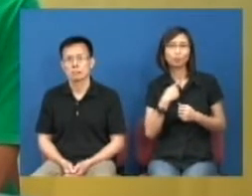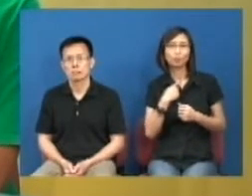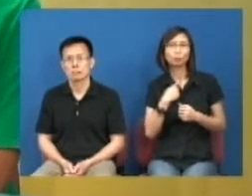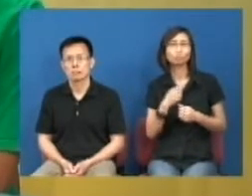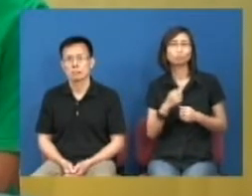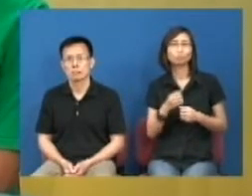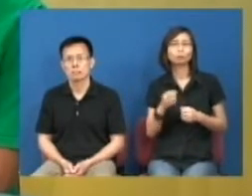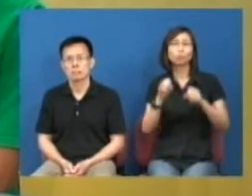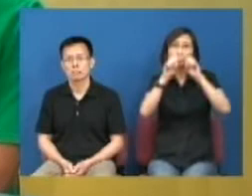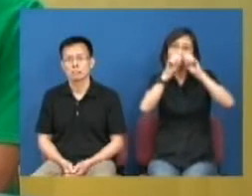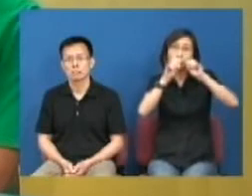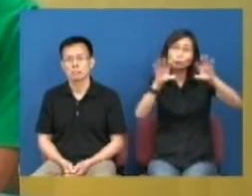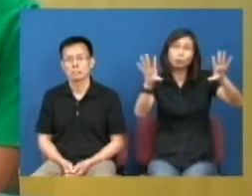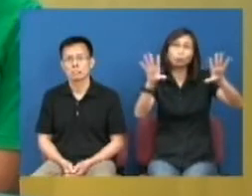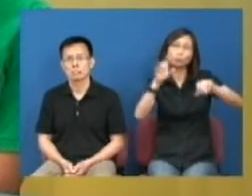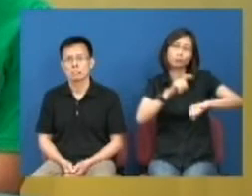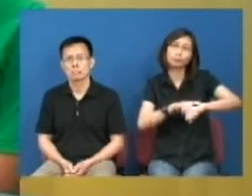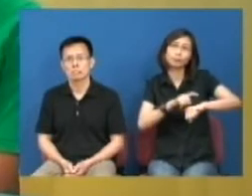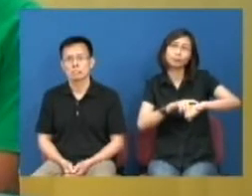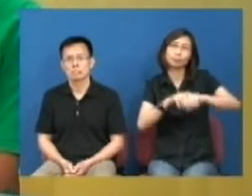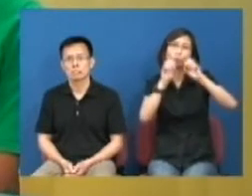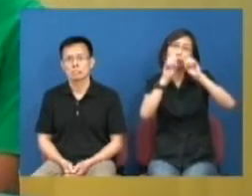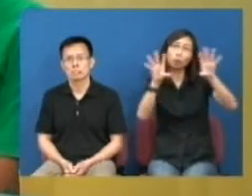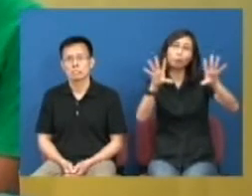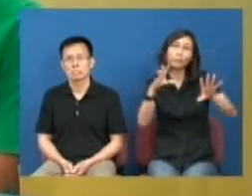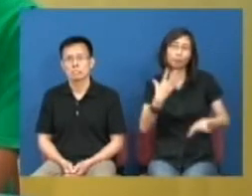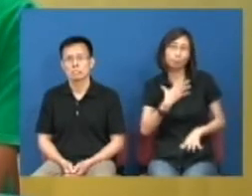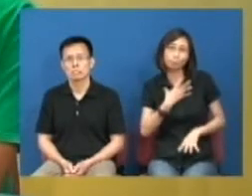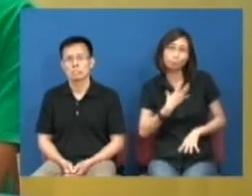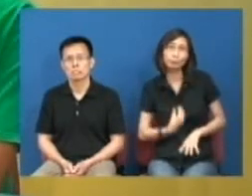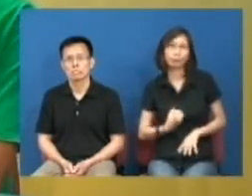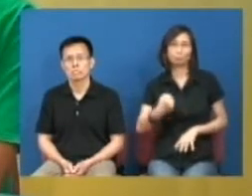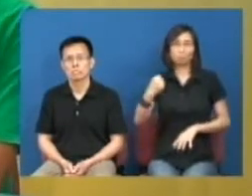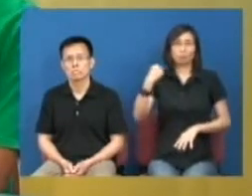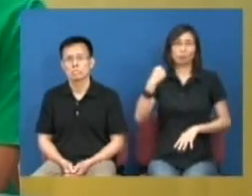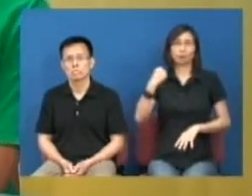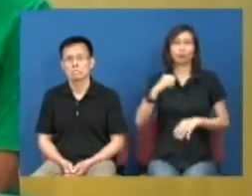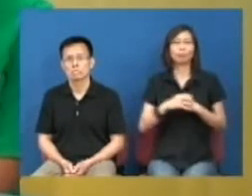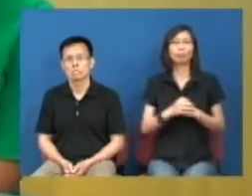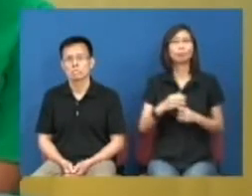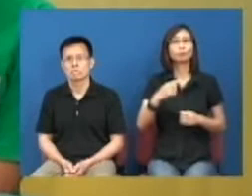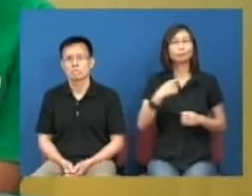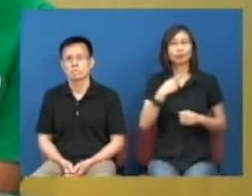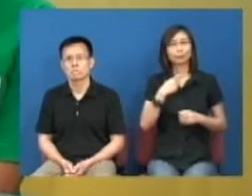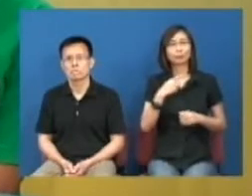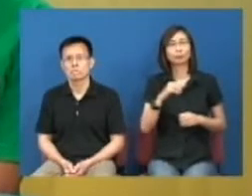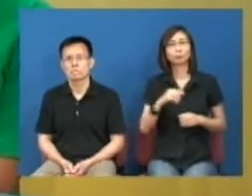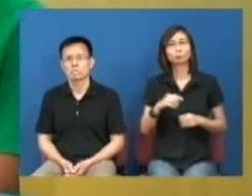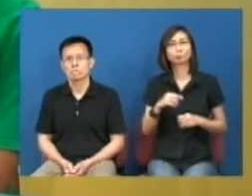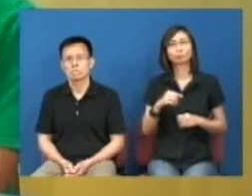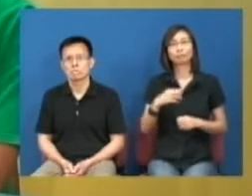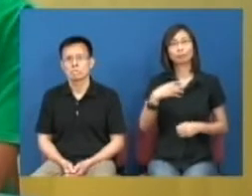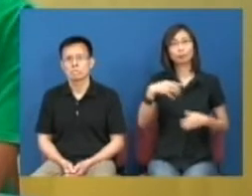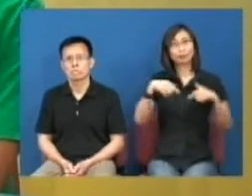公眾表達嘅時候，究竟你表達出嚟嗰一種悲憤係咪一種發自內心嘅一種表達